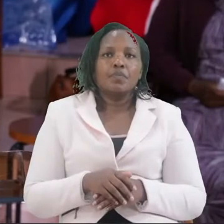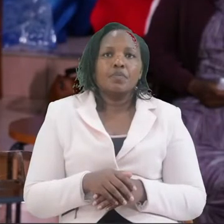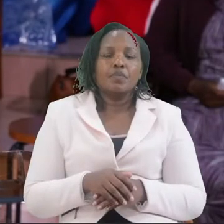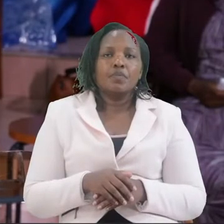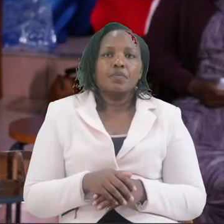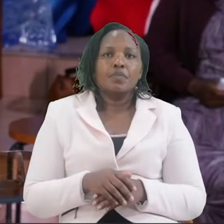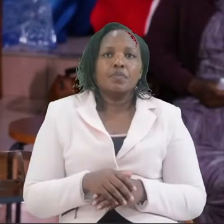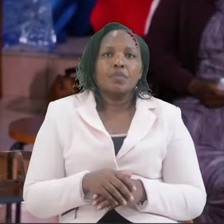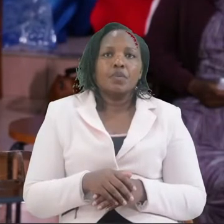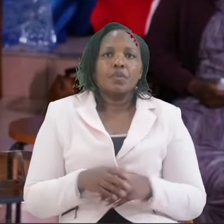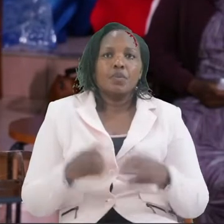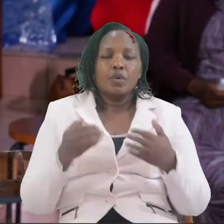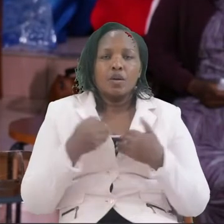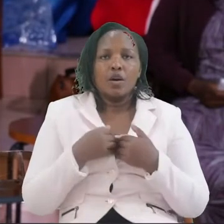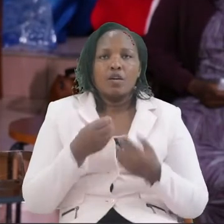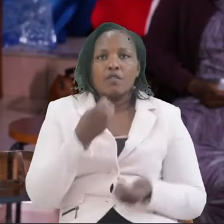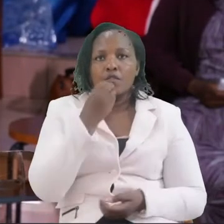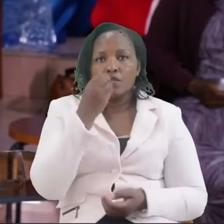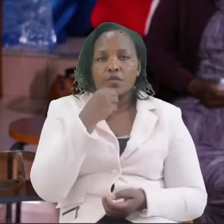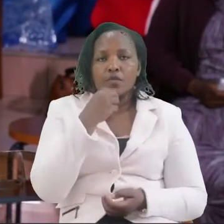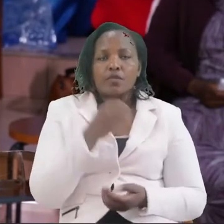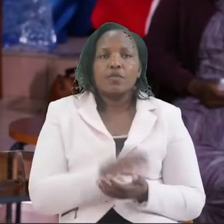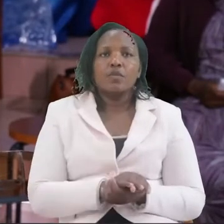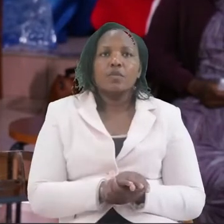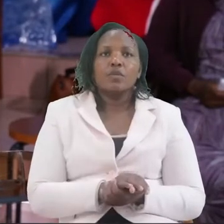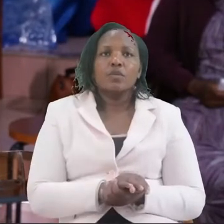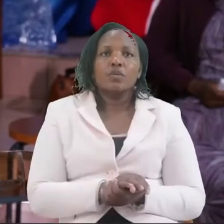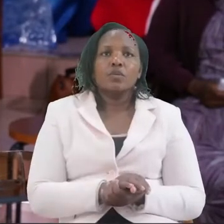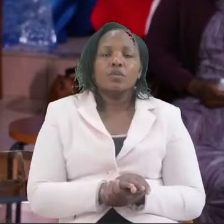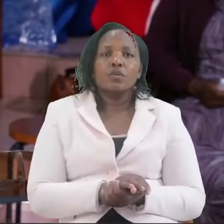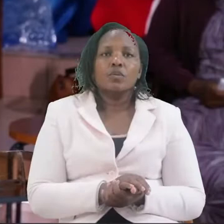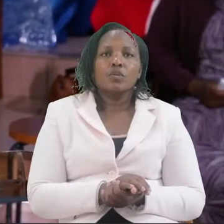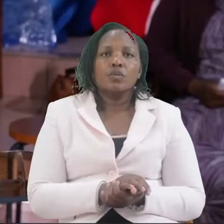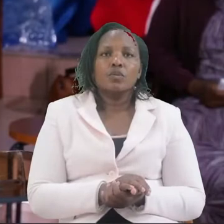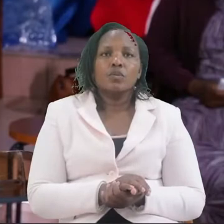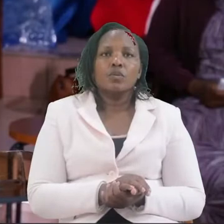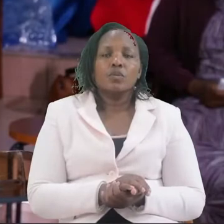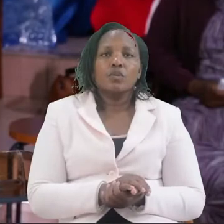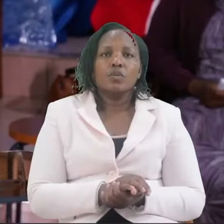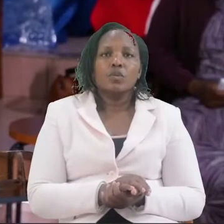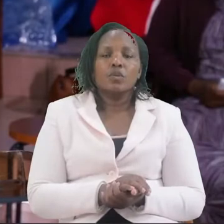Na juu ya majabali watapata malisho. 10.